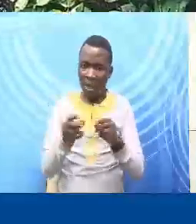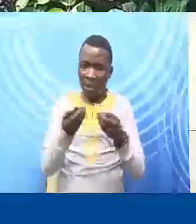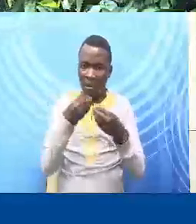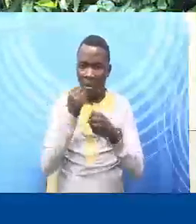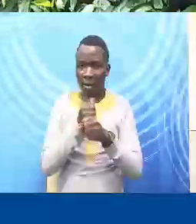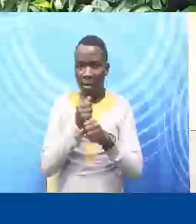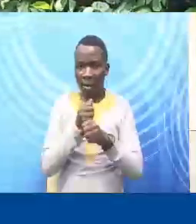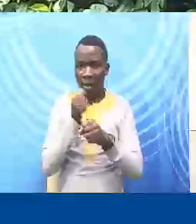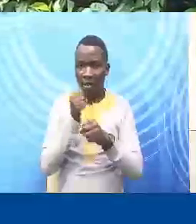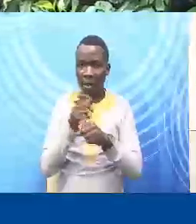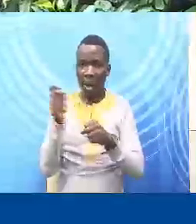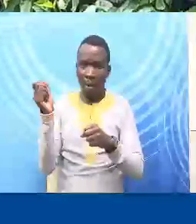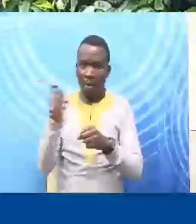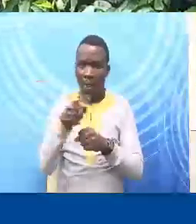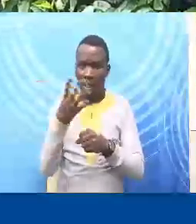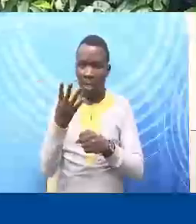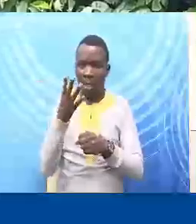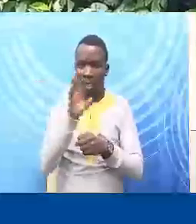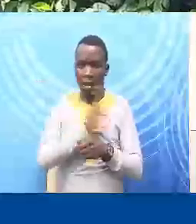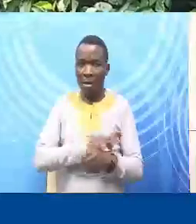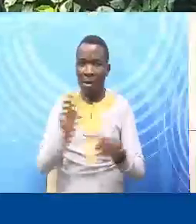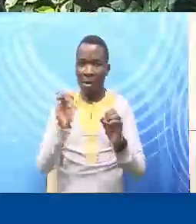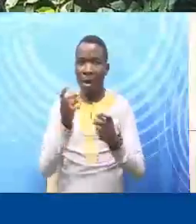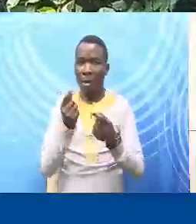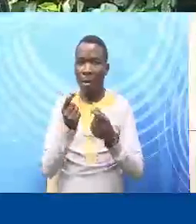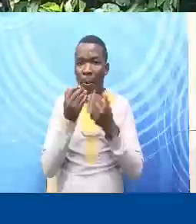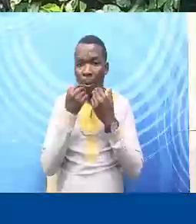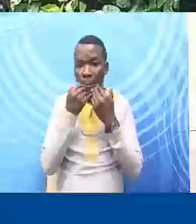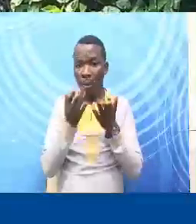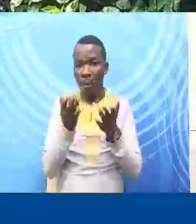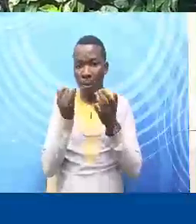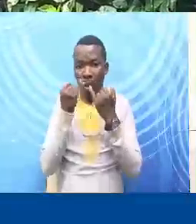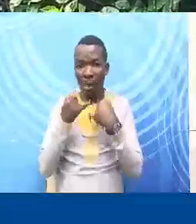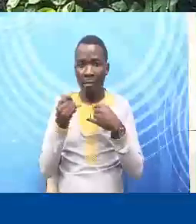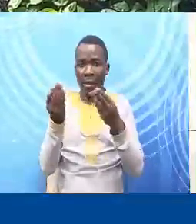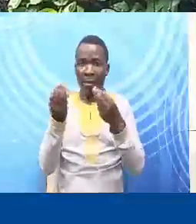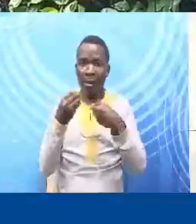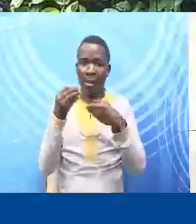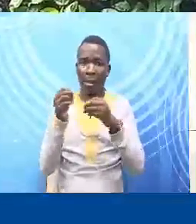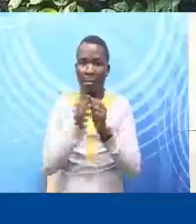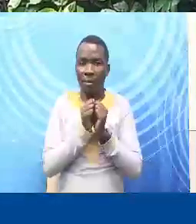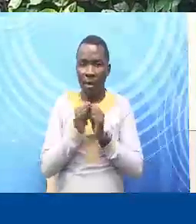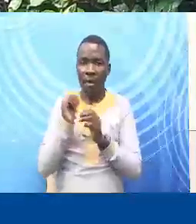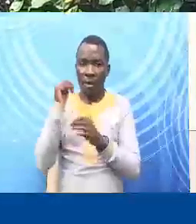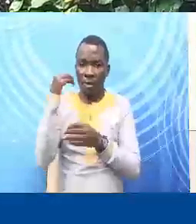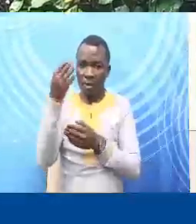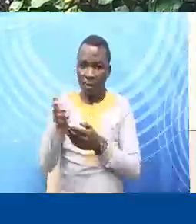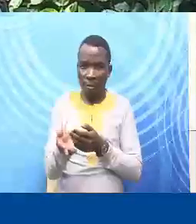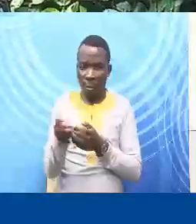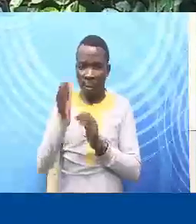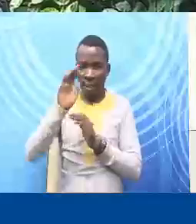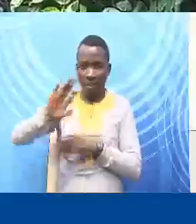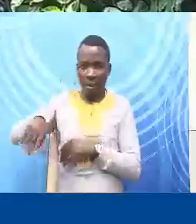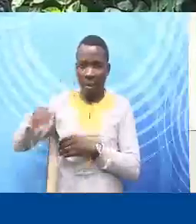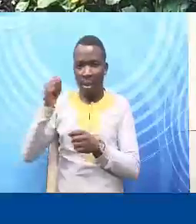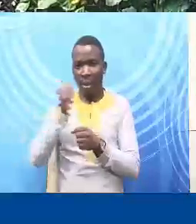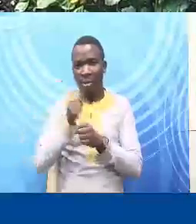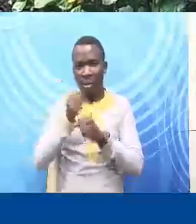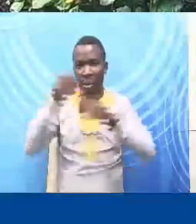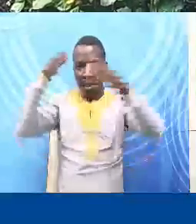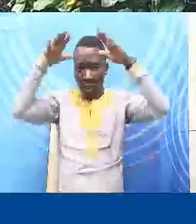amezi ane nta faranga barantwabwira ngo bazaguhera rimwe bazaguhera rimwe, bigira ubwo rero mbireka. Nakoreye